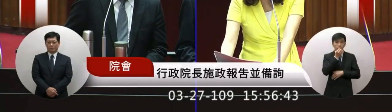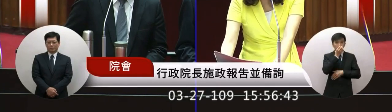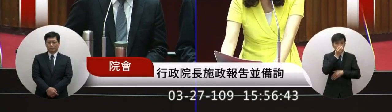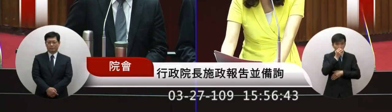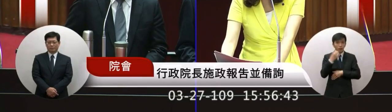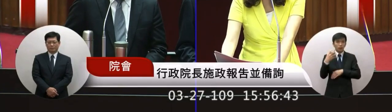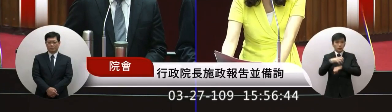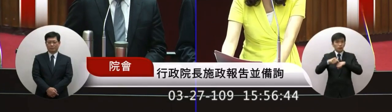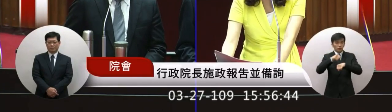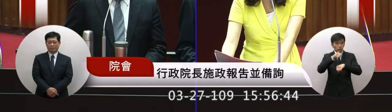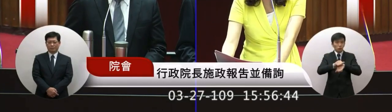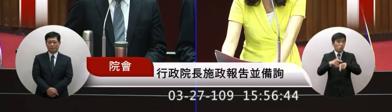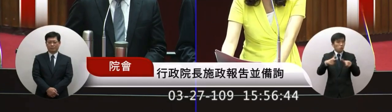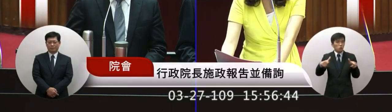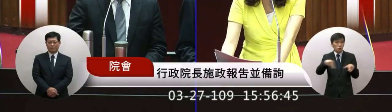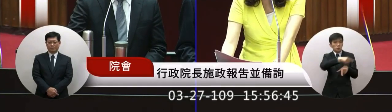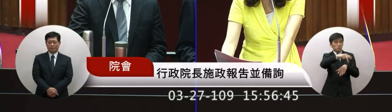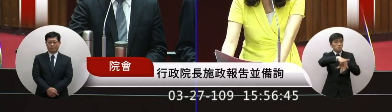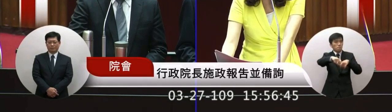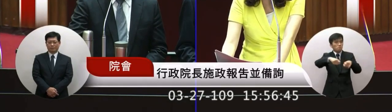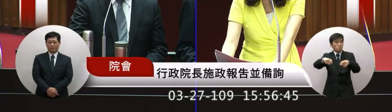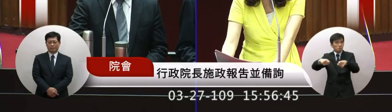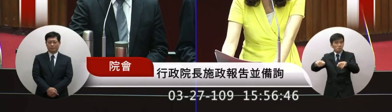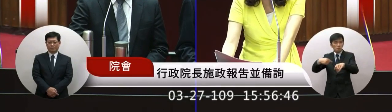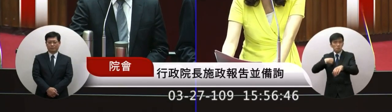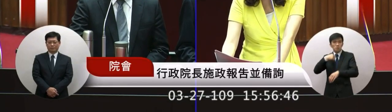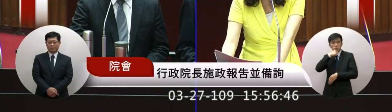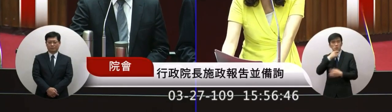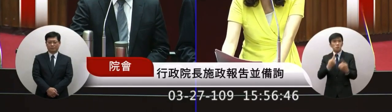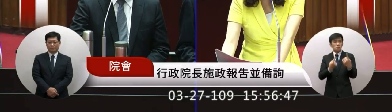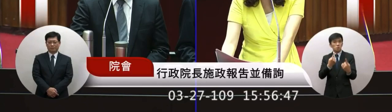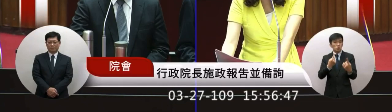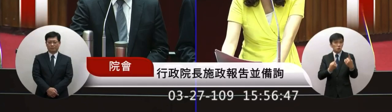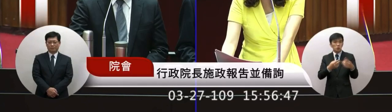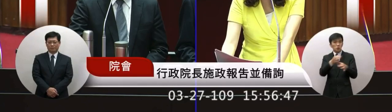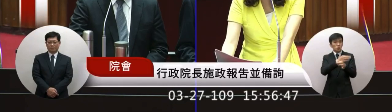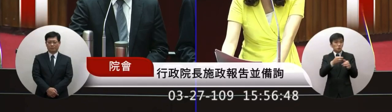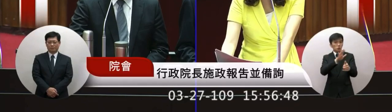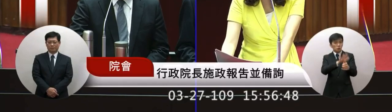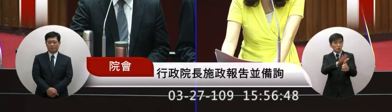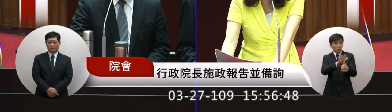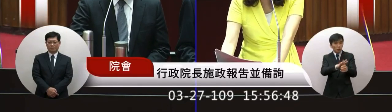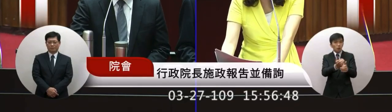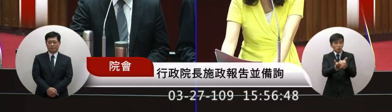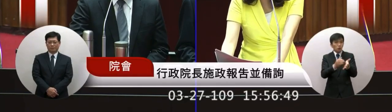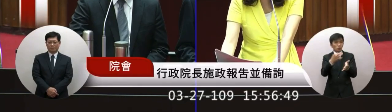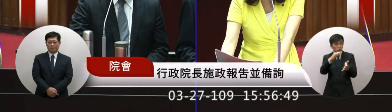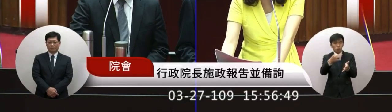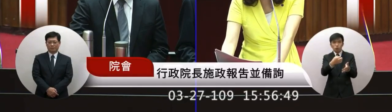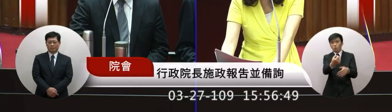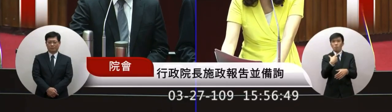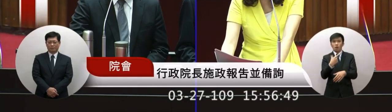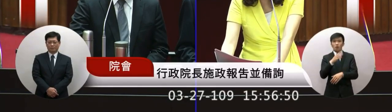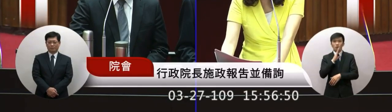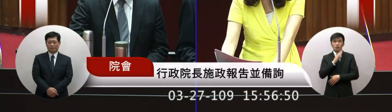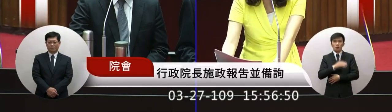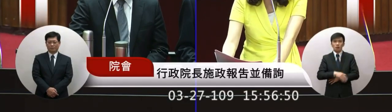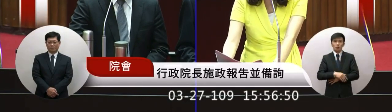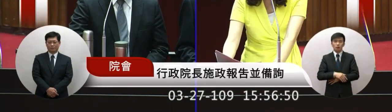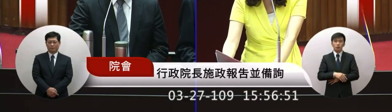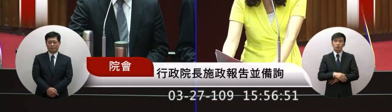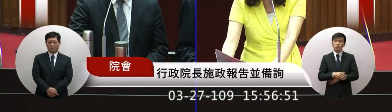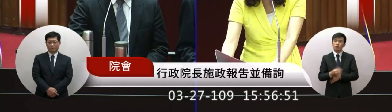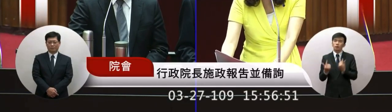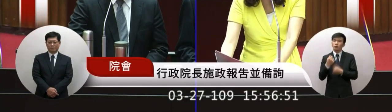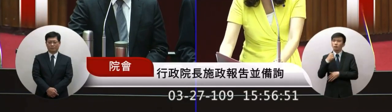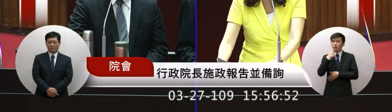坡，通通比台湾所寄出来的财政支出的旧经济的方案跟预算规模都大很多。你看